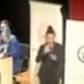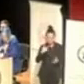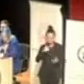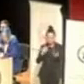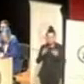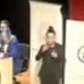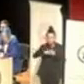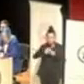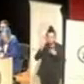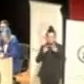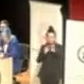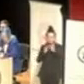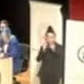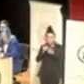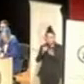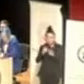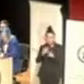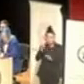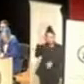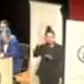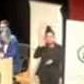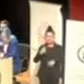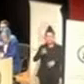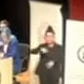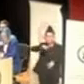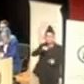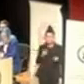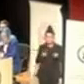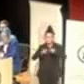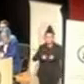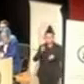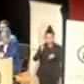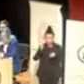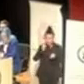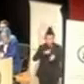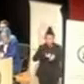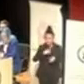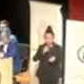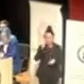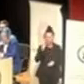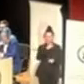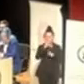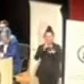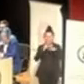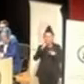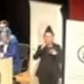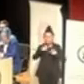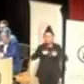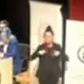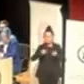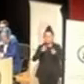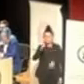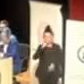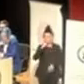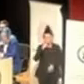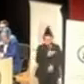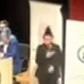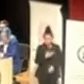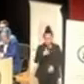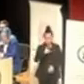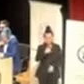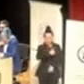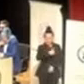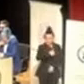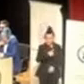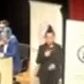Geçen sizinle buluşmamızda Ankara İl Milli Eğitim Müdürlüğü ile kalbimle okuyorum, armağan